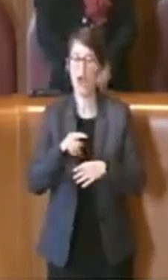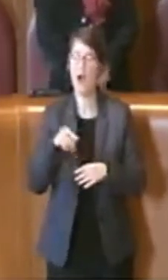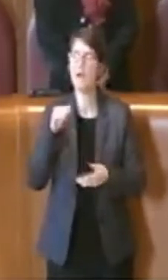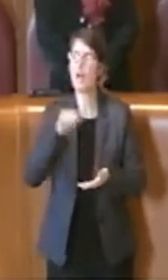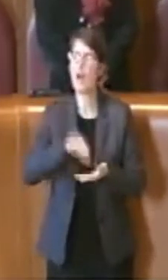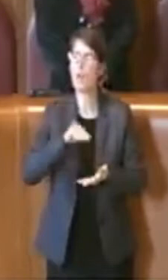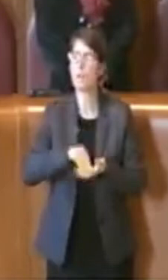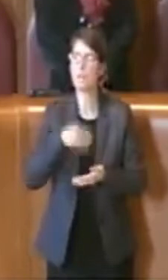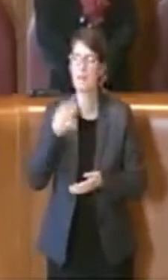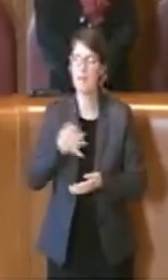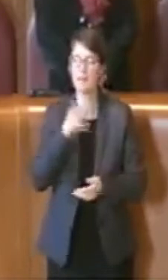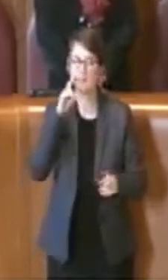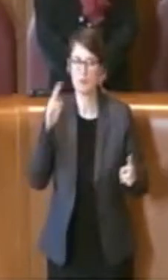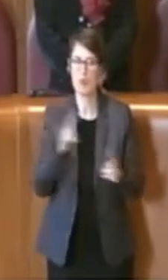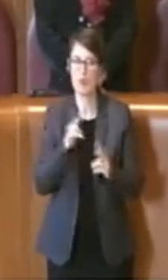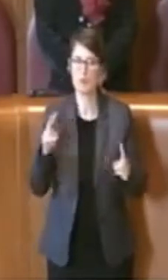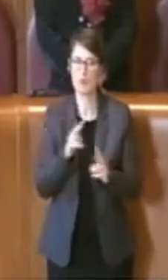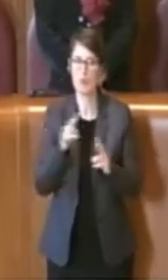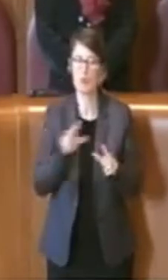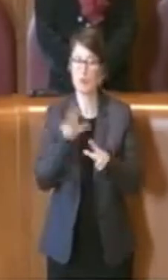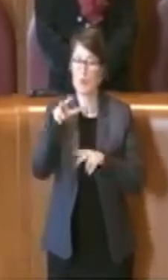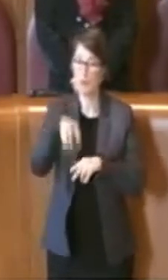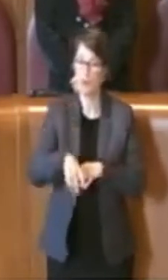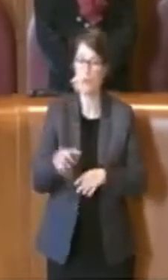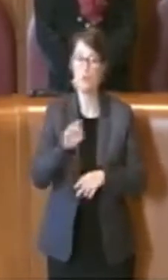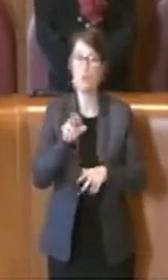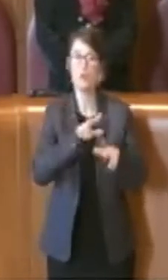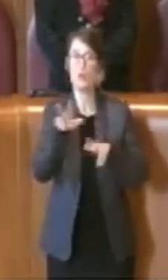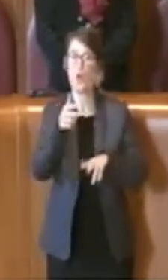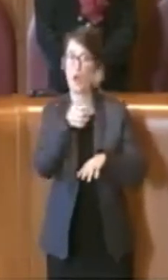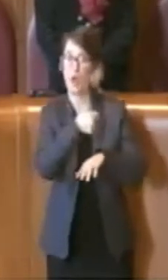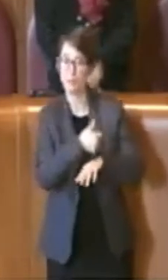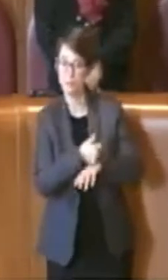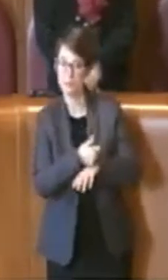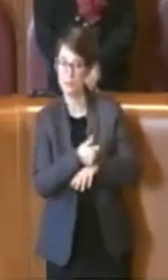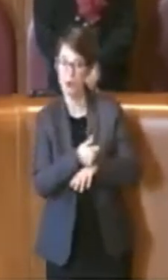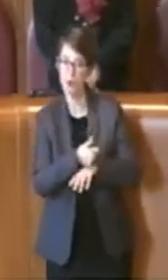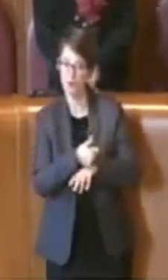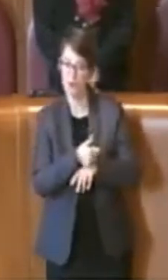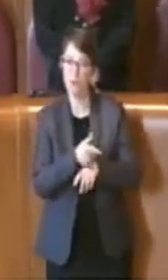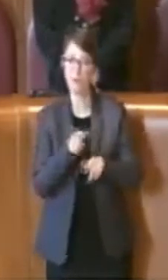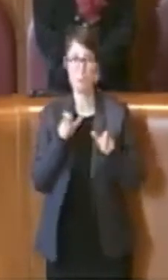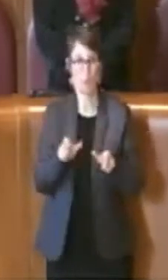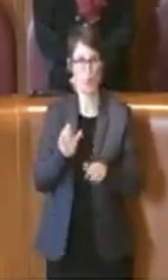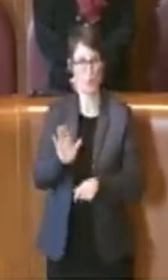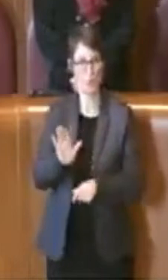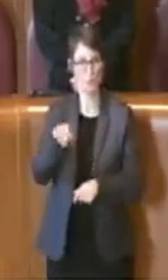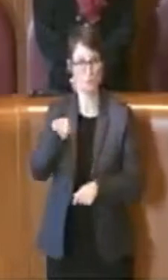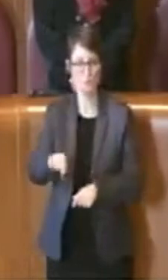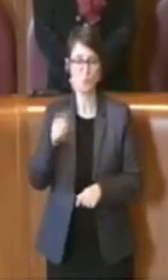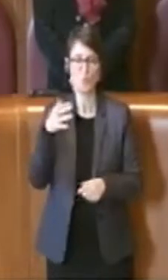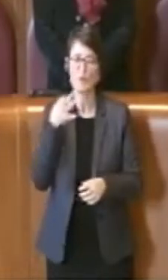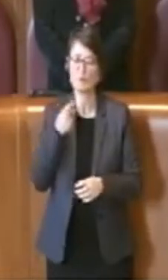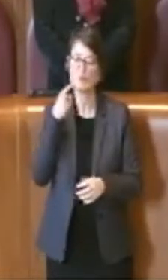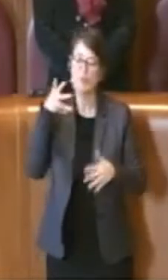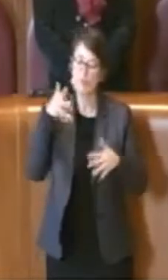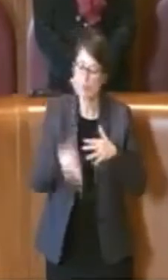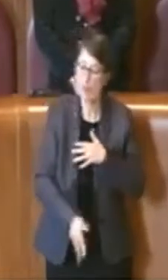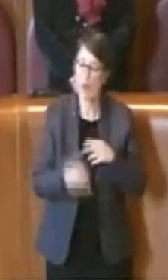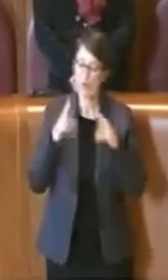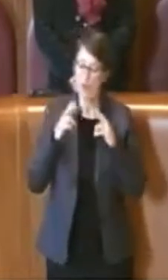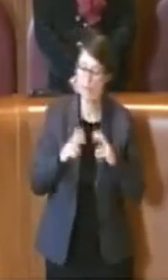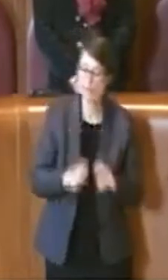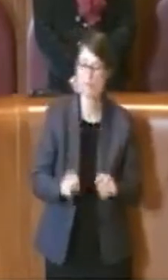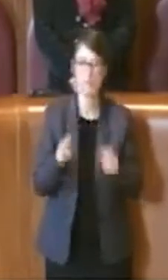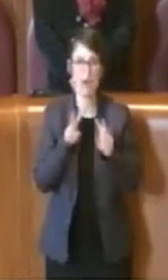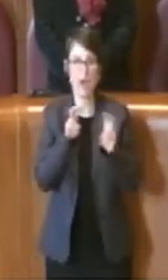sia municipali che capitolini, che riguardavano l'ambito in cui si stava impegnando, sempre approfondendo temi e cercando di dare il suo fattivo contributo.